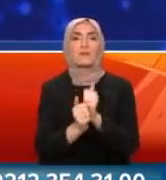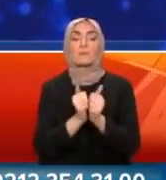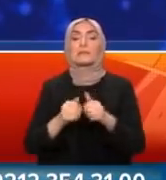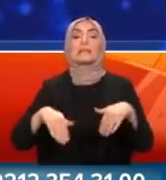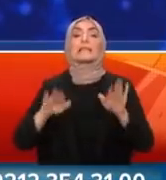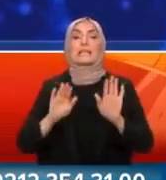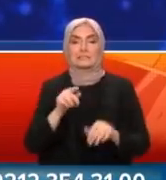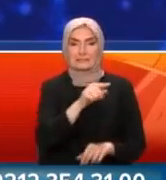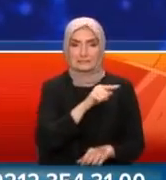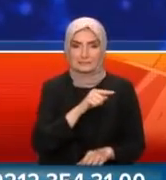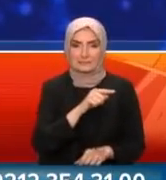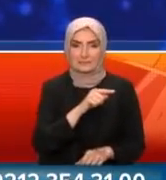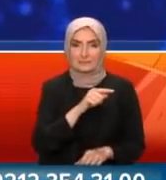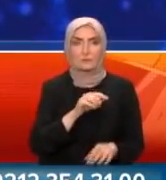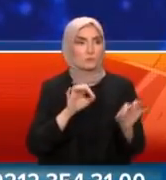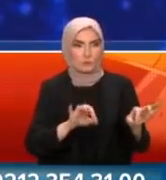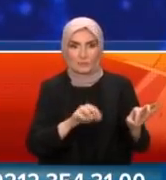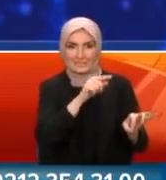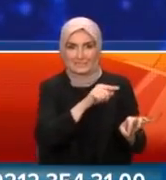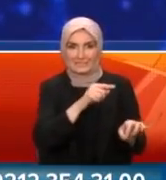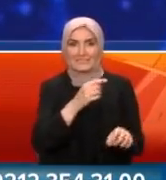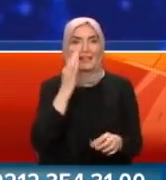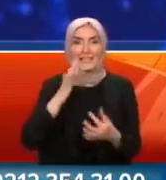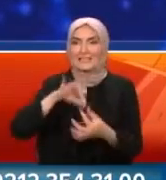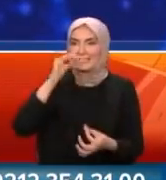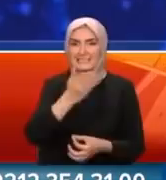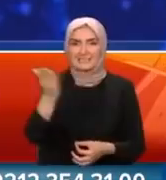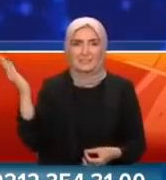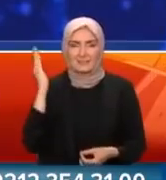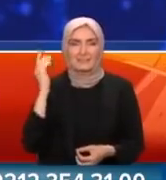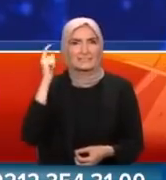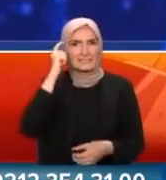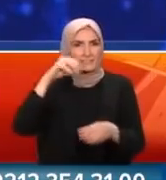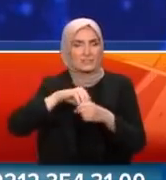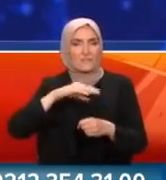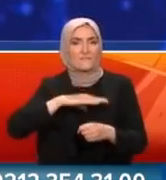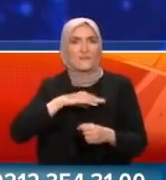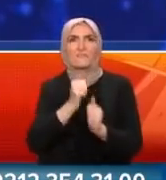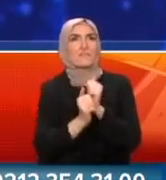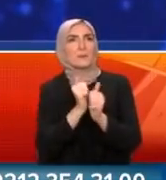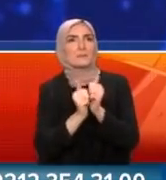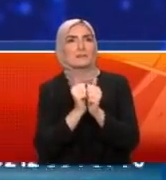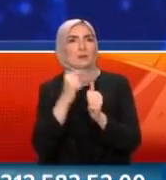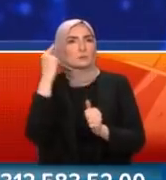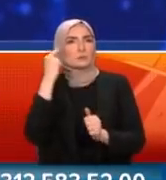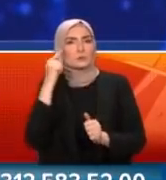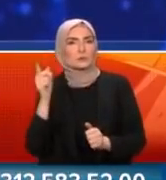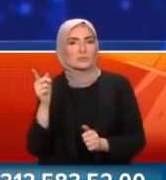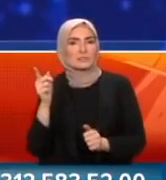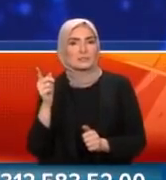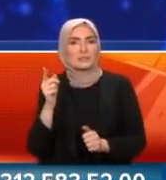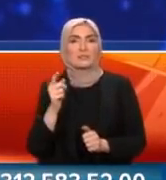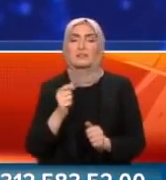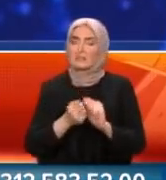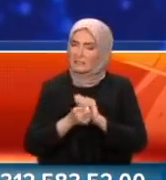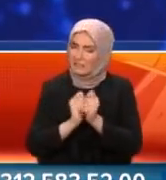İnsanların zihnindeki fabrika algısını kökten değiştirecek içinde haklı